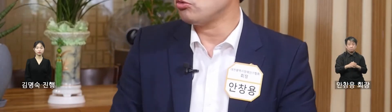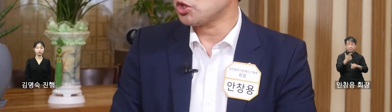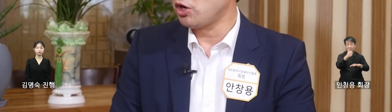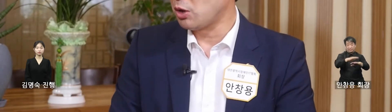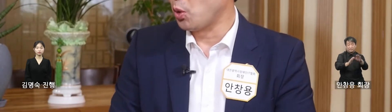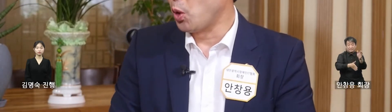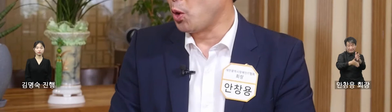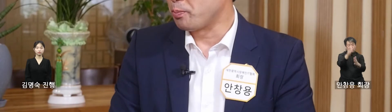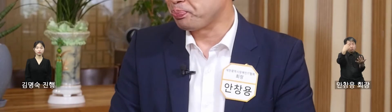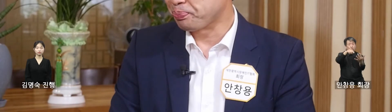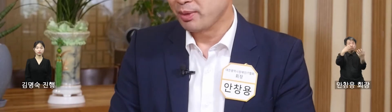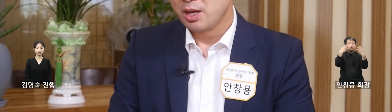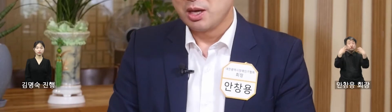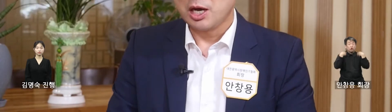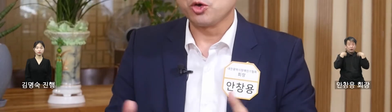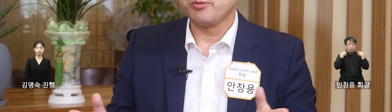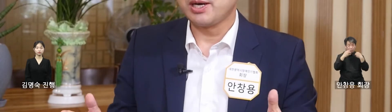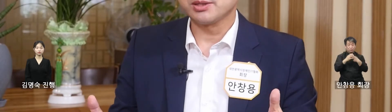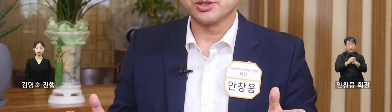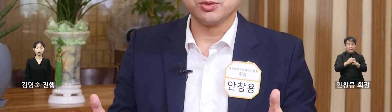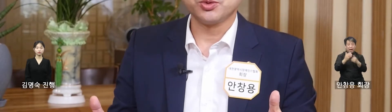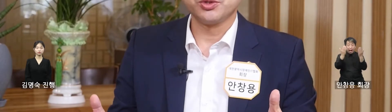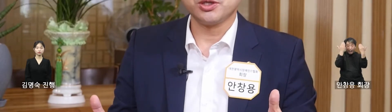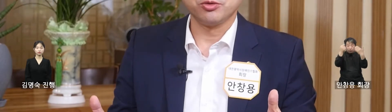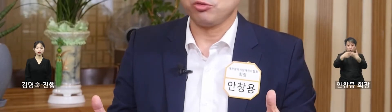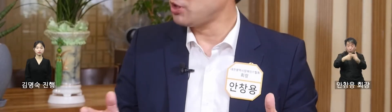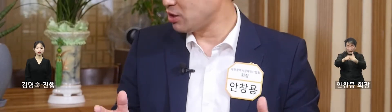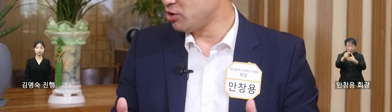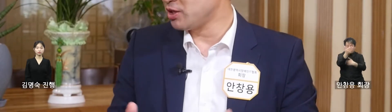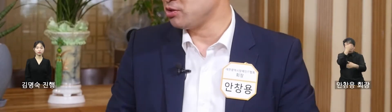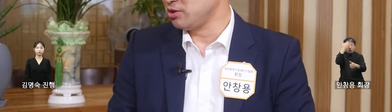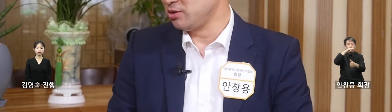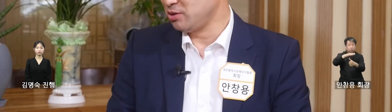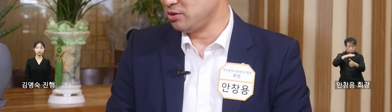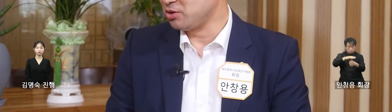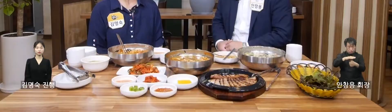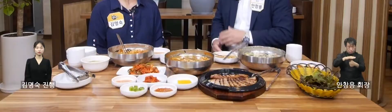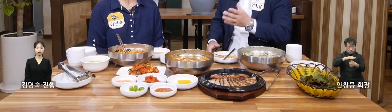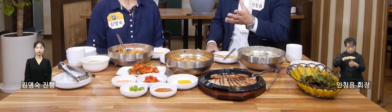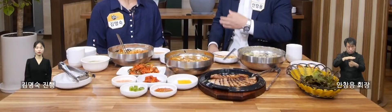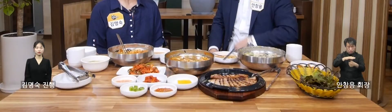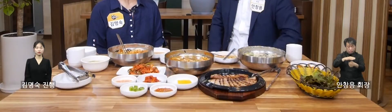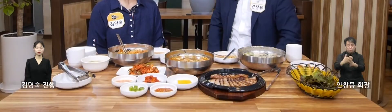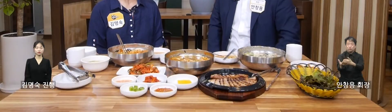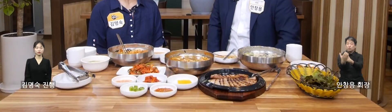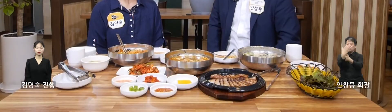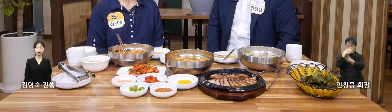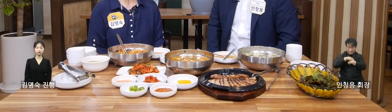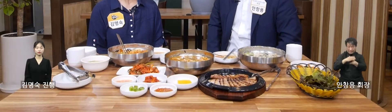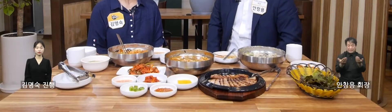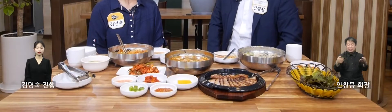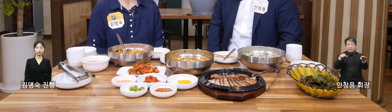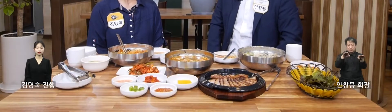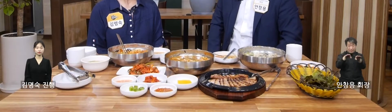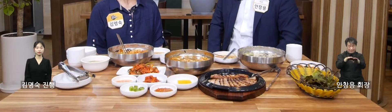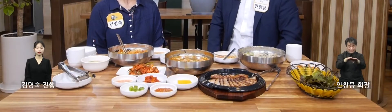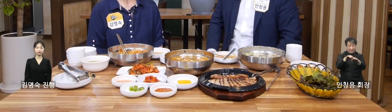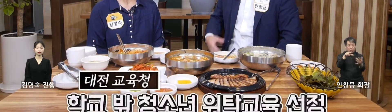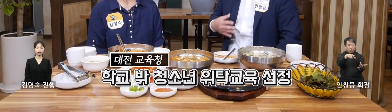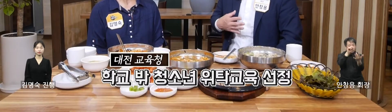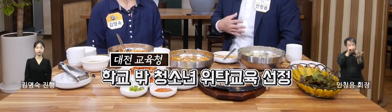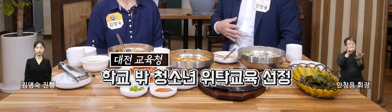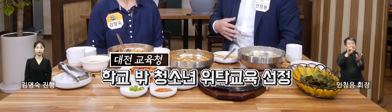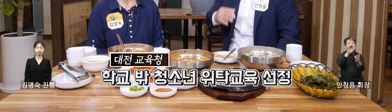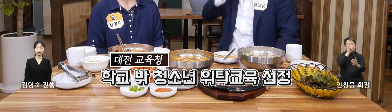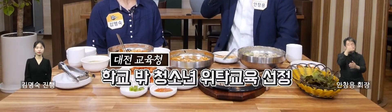대전시 교육청하고 학교 밖 청소년 위탁기관 선정하는 그런 프로그램이 있었어요.